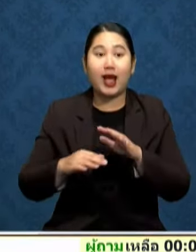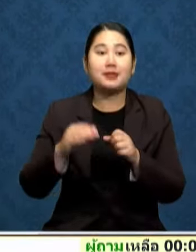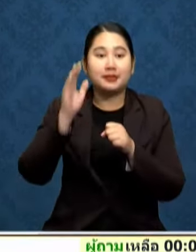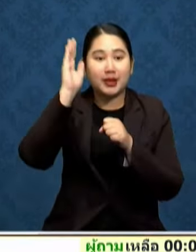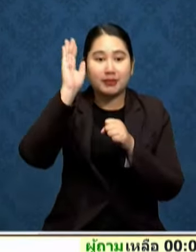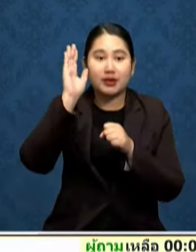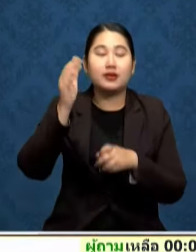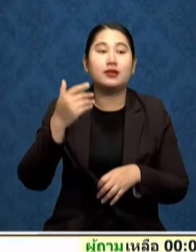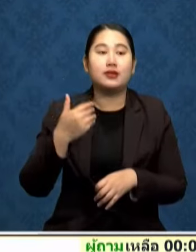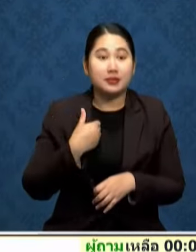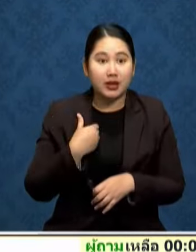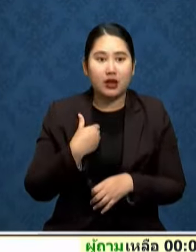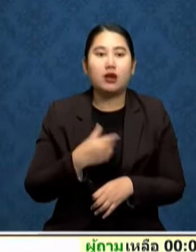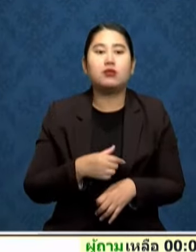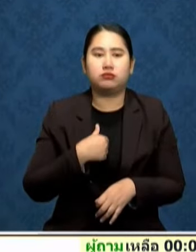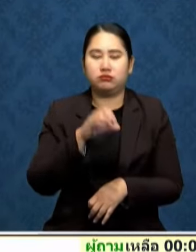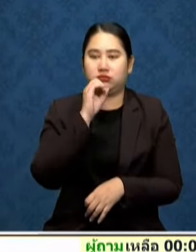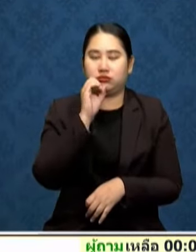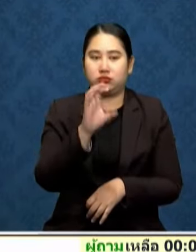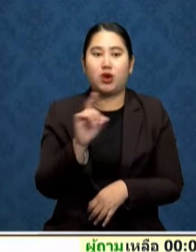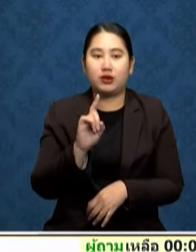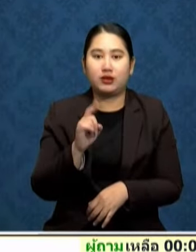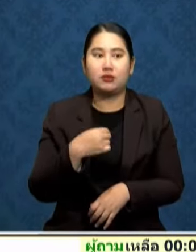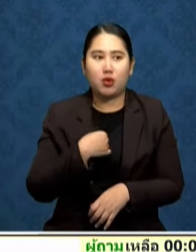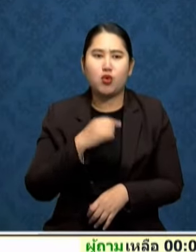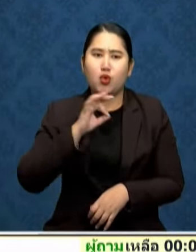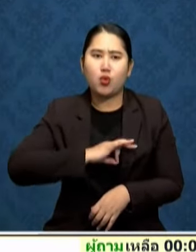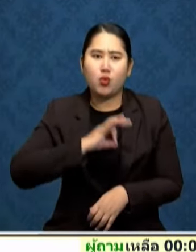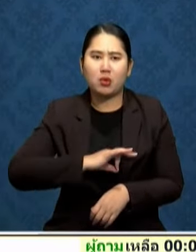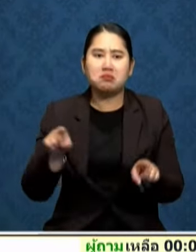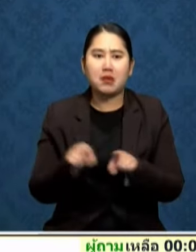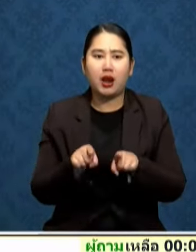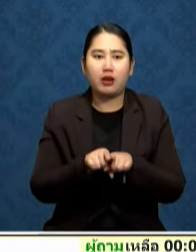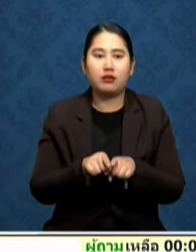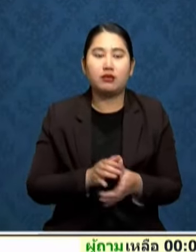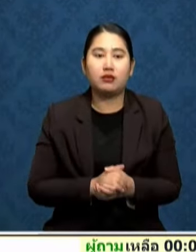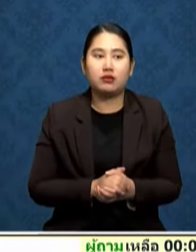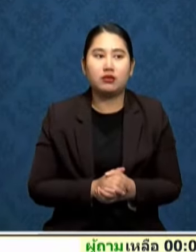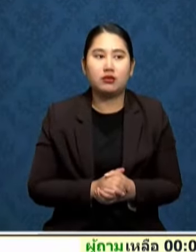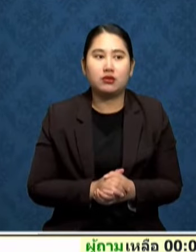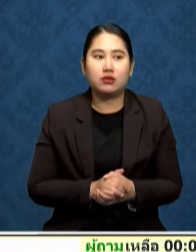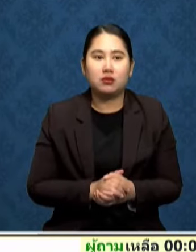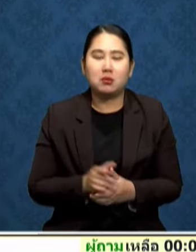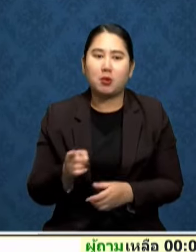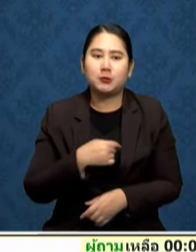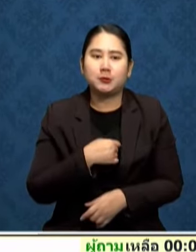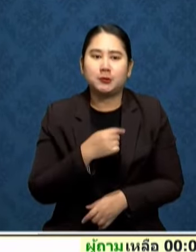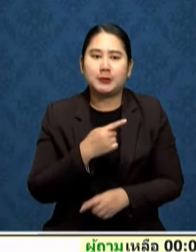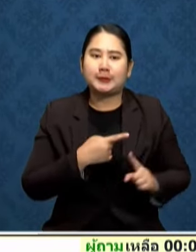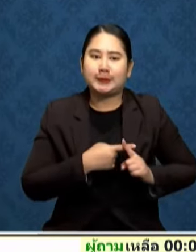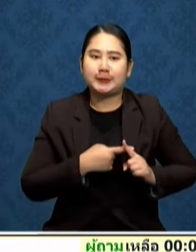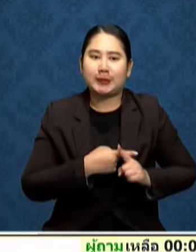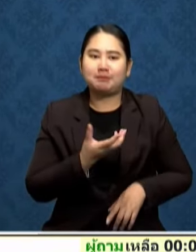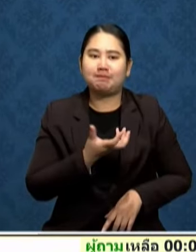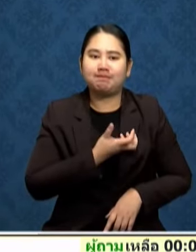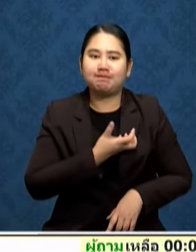งเมื่อสักครู่นี้ผมยังยืนยันครับผมรู้สึกเหมือนกับท่านเจ็บแค้นแทนพี่น้องประช